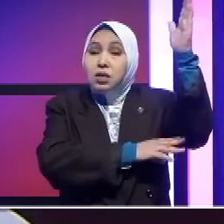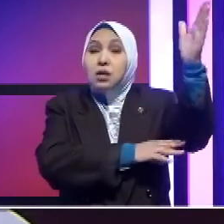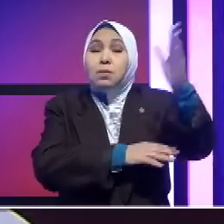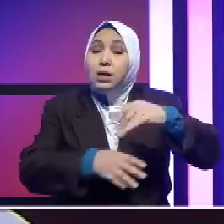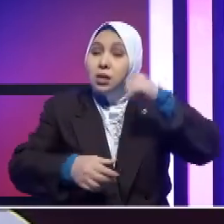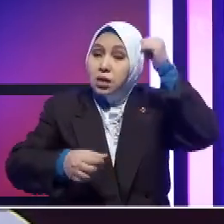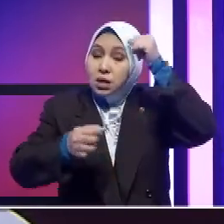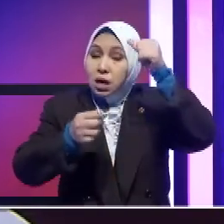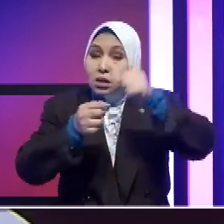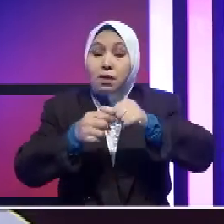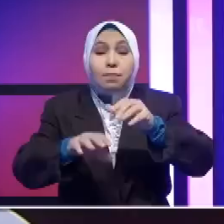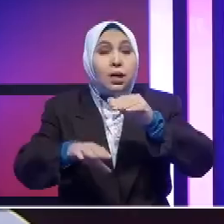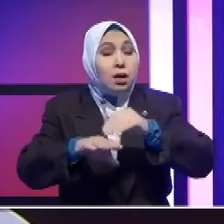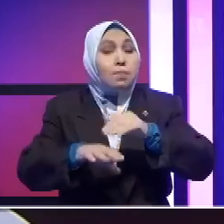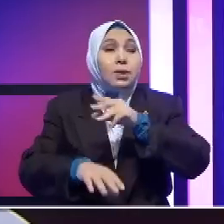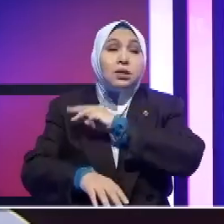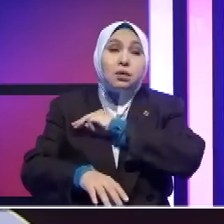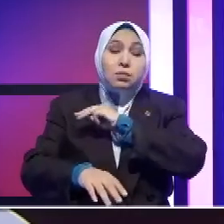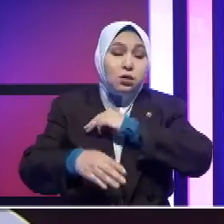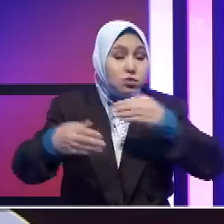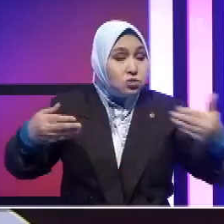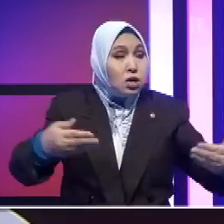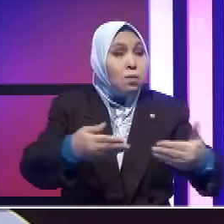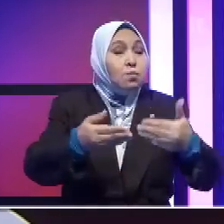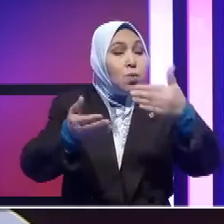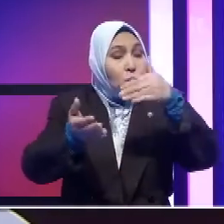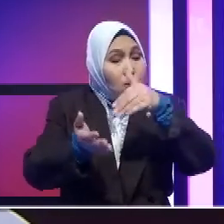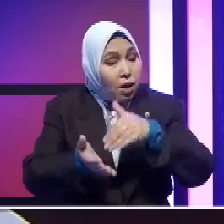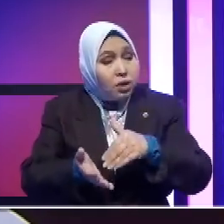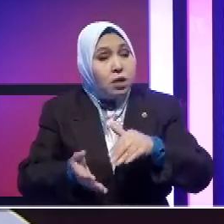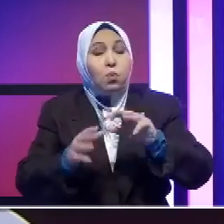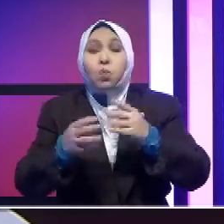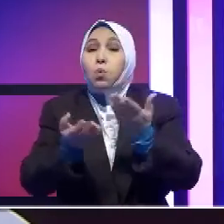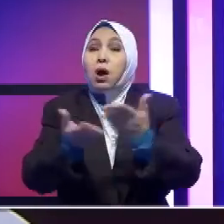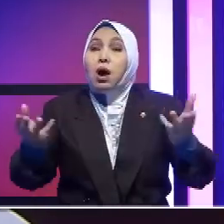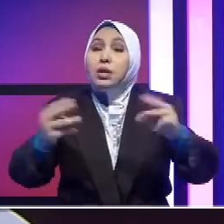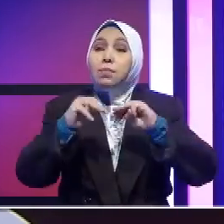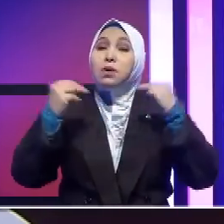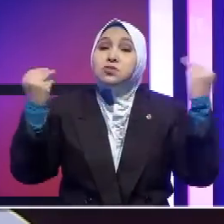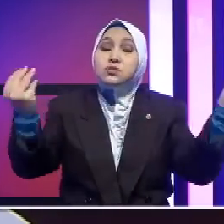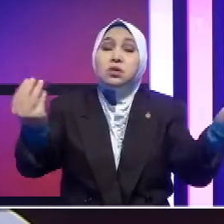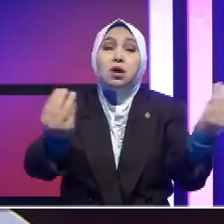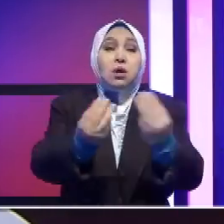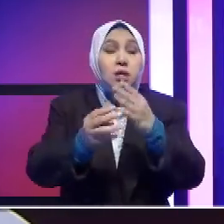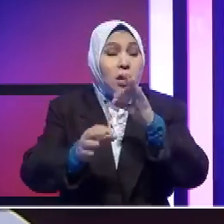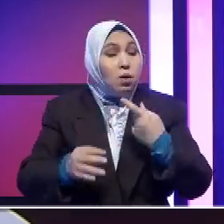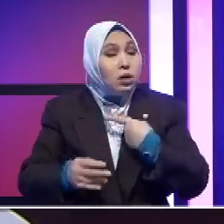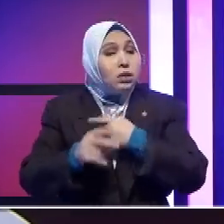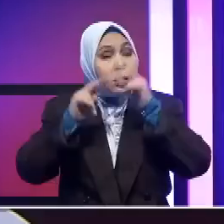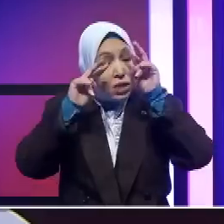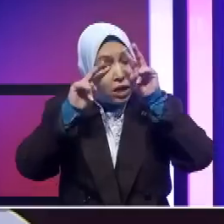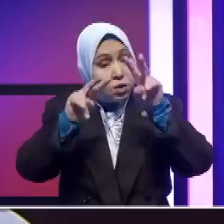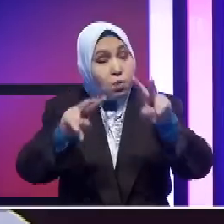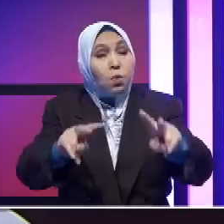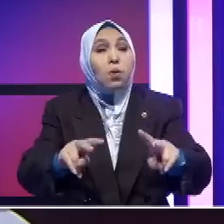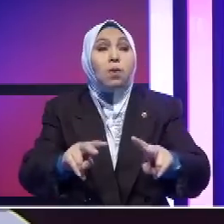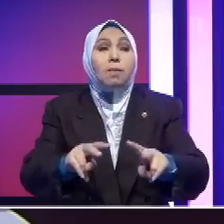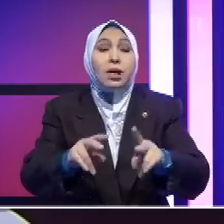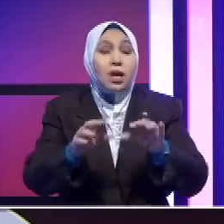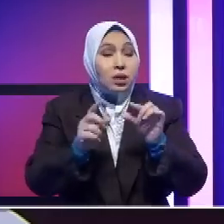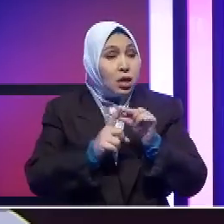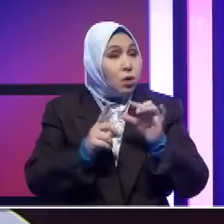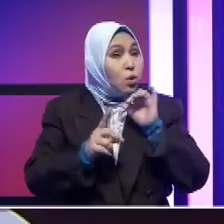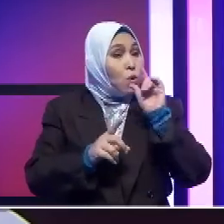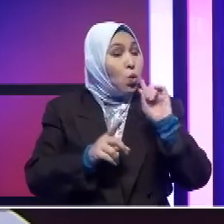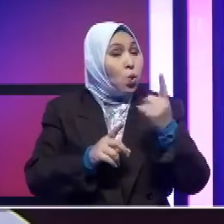kepada menteri-menteri pada waktu itu, dia sambung lagi, ya qaumi, wahai kaumku. Kalau kita lihat pada perkataan ini, kita nampak bahawa beliau bukan sekadar